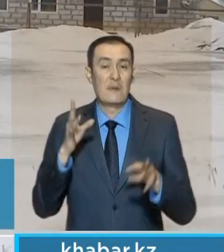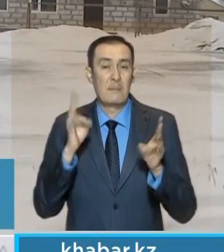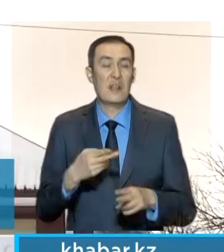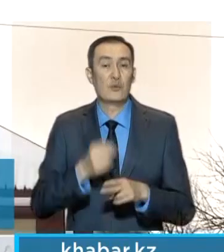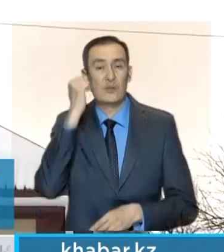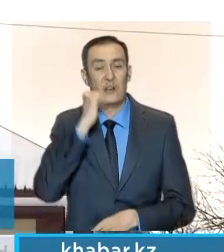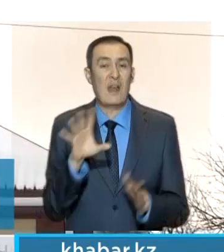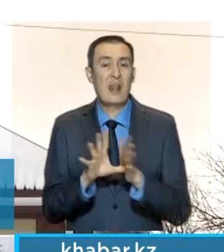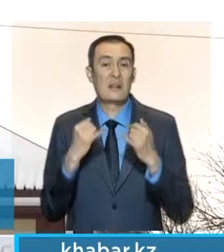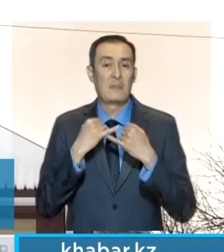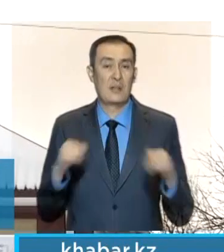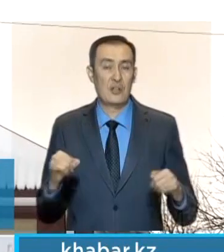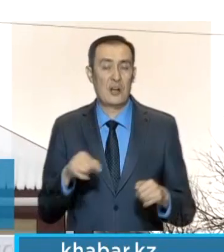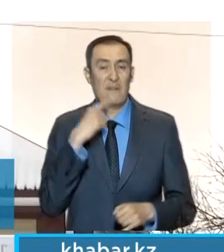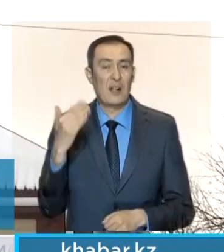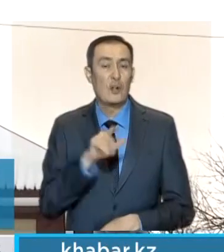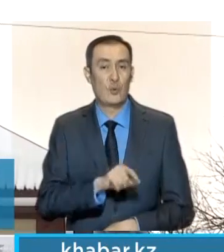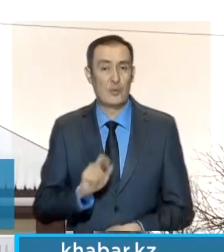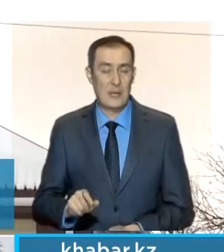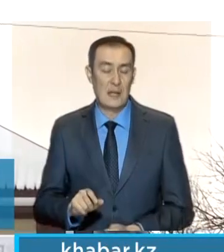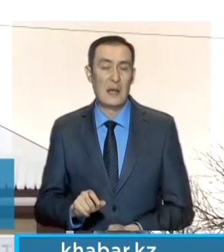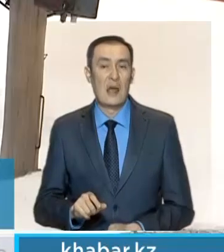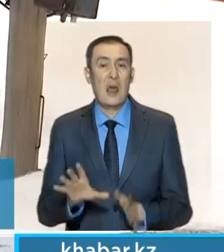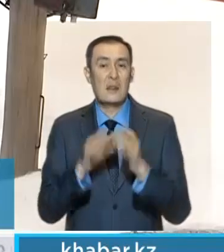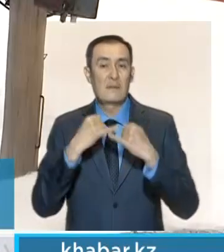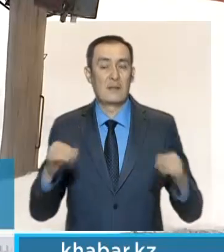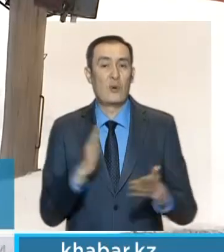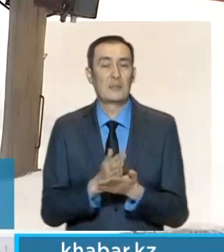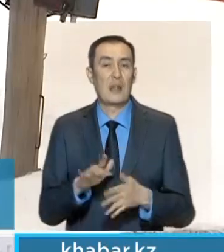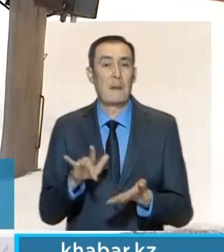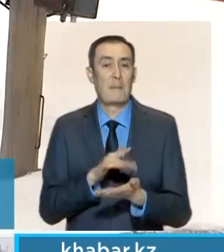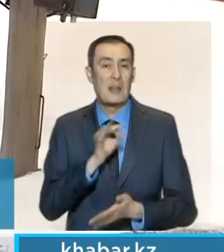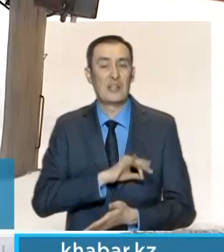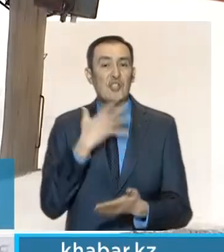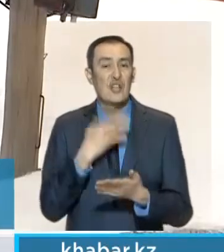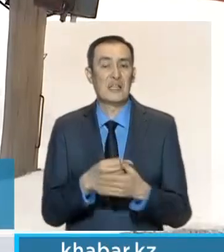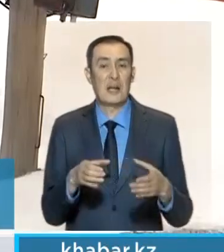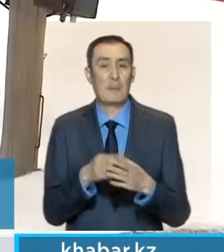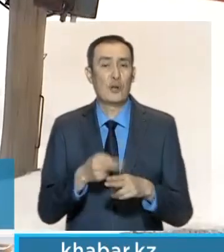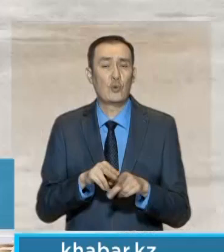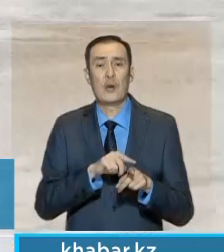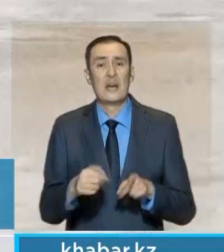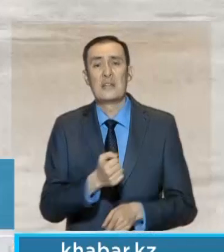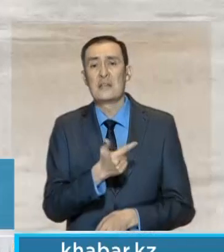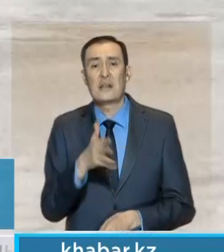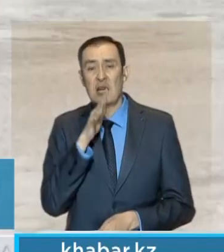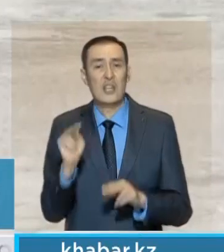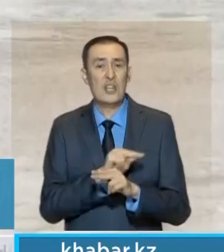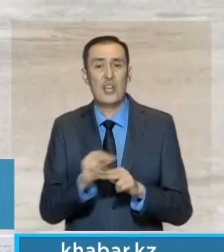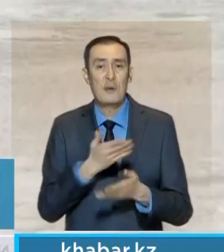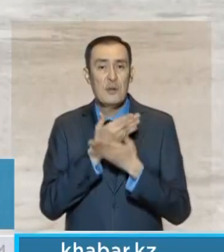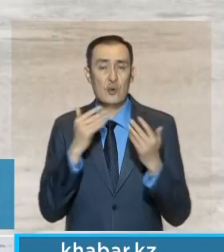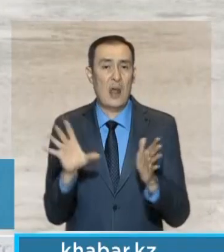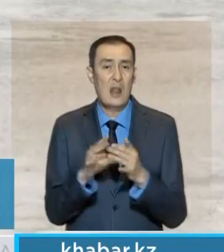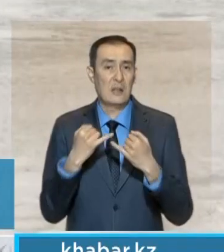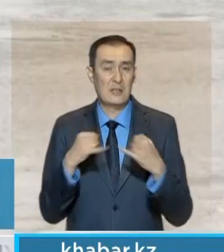устаревших линий электропередач говорят сельчане линии находятся на балансе частной компании которая вот уже несколько лет не ремонтирует